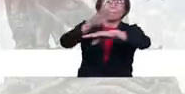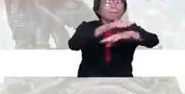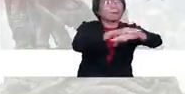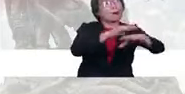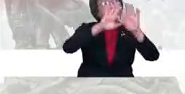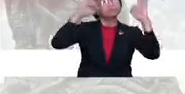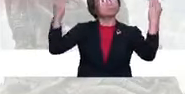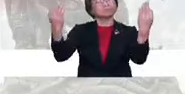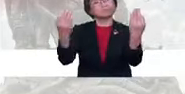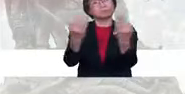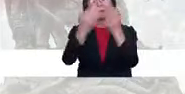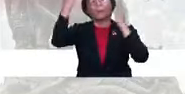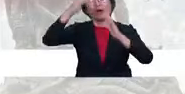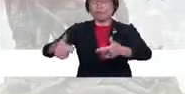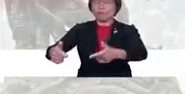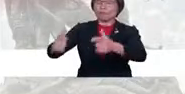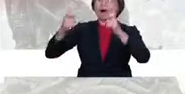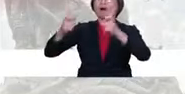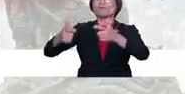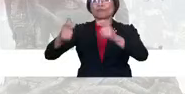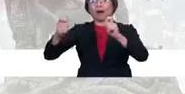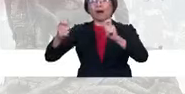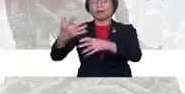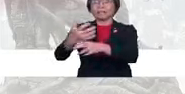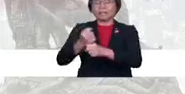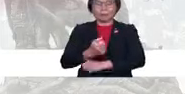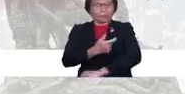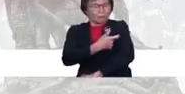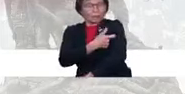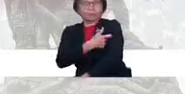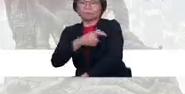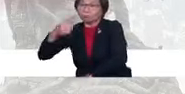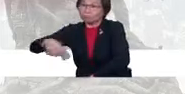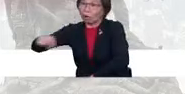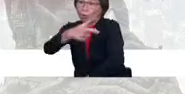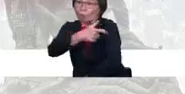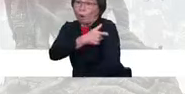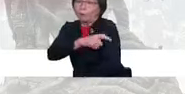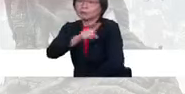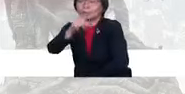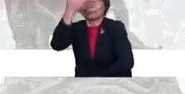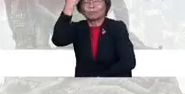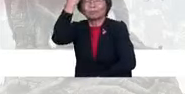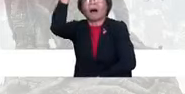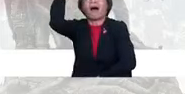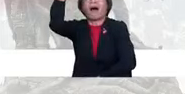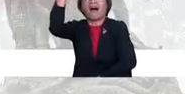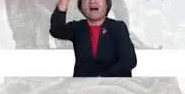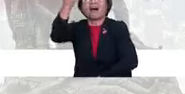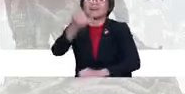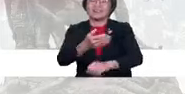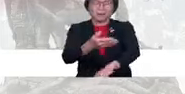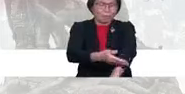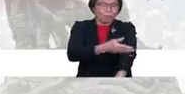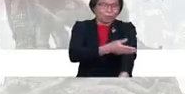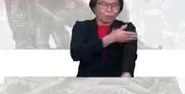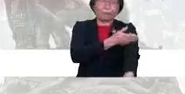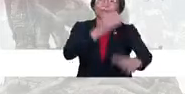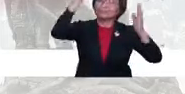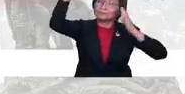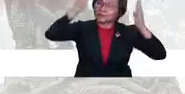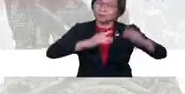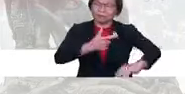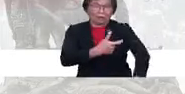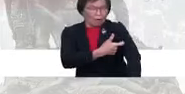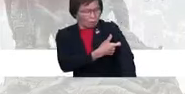Malaysia agar segeralah mendapatkan wek sini sebagai salah satu ikhtiar pemulihan Yo